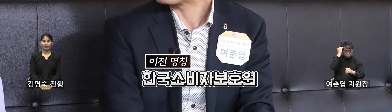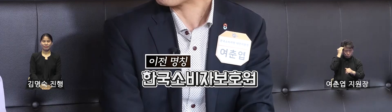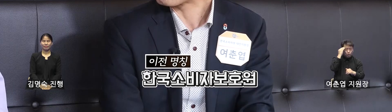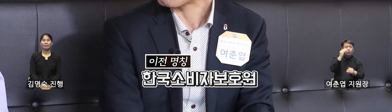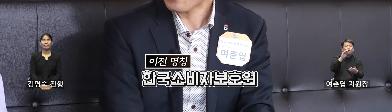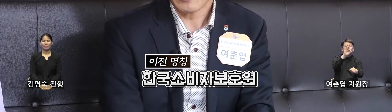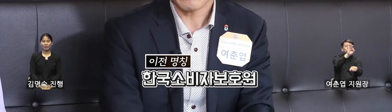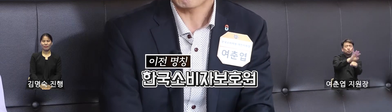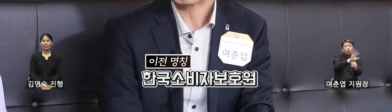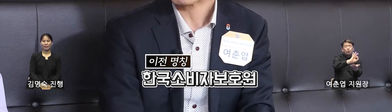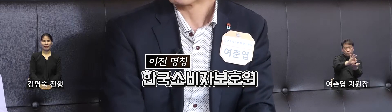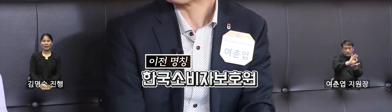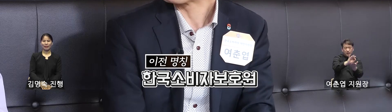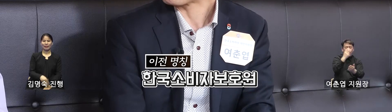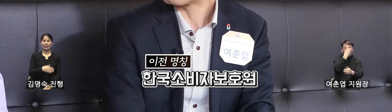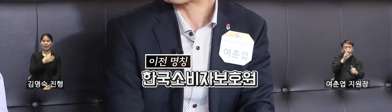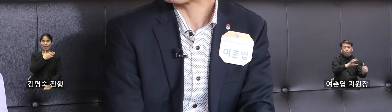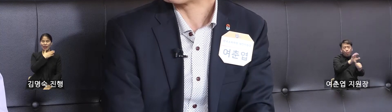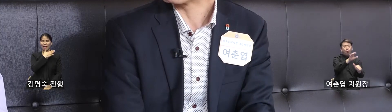한국소비자보호원이었습니다. 네.